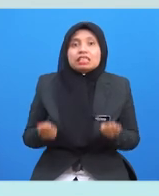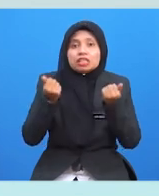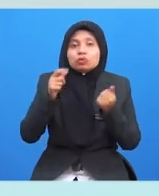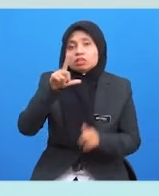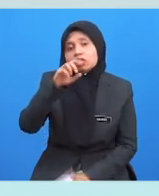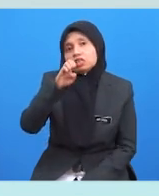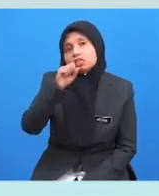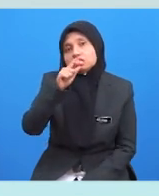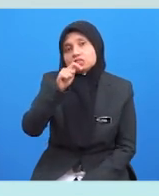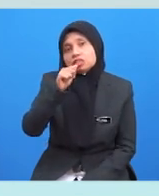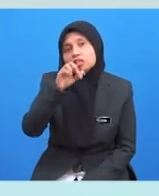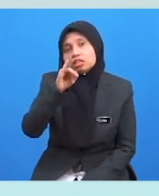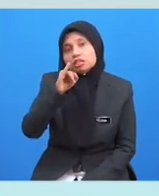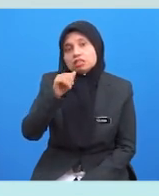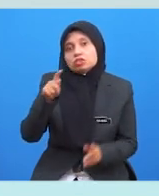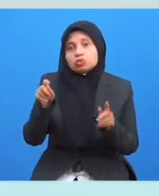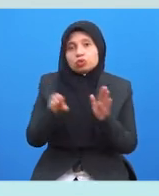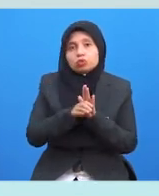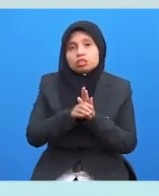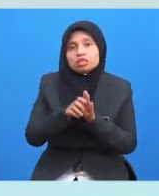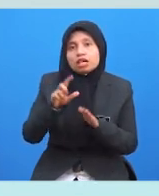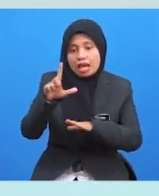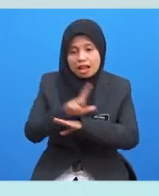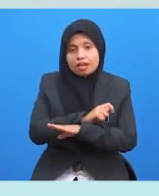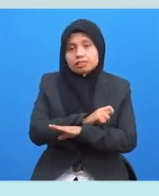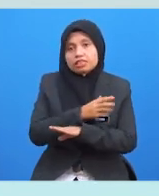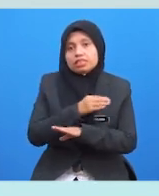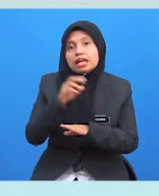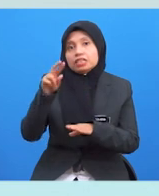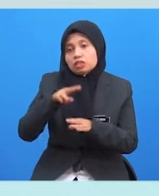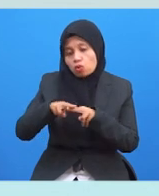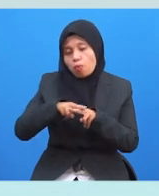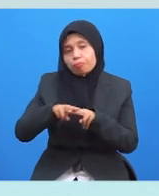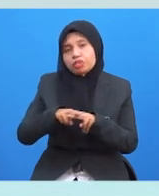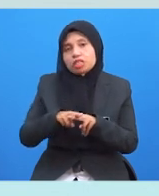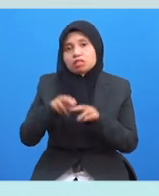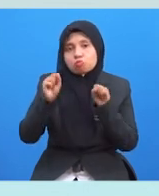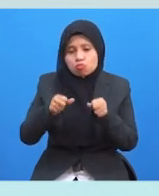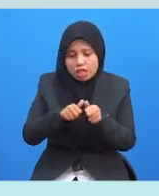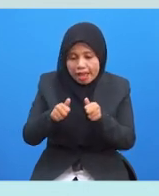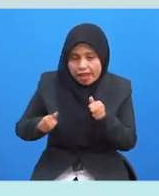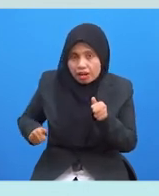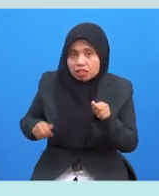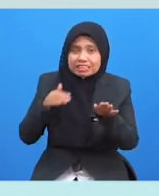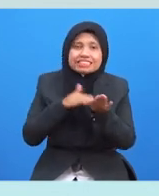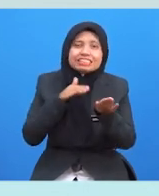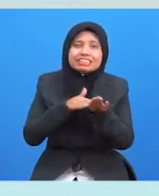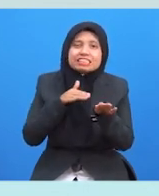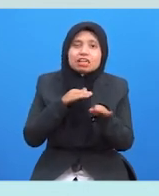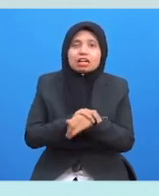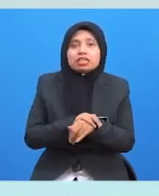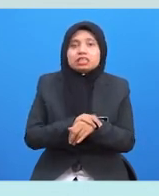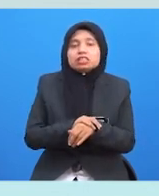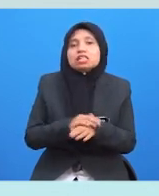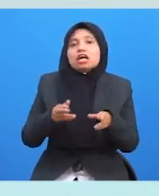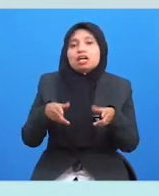lestari seperti LRT dan komuter akan dapat mengelakkan kesesakan